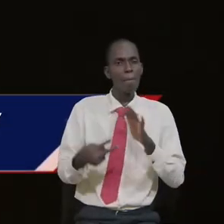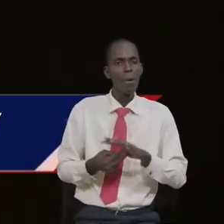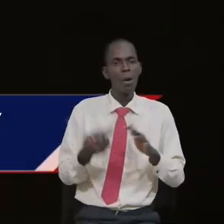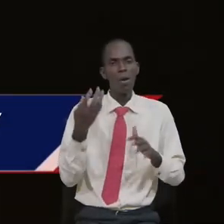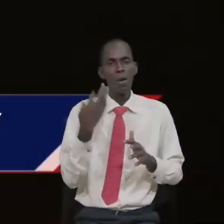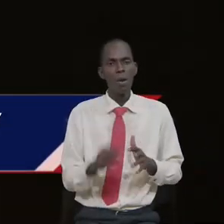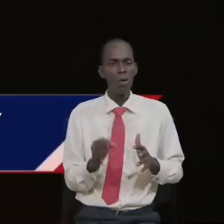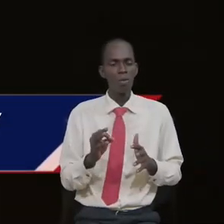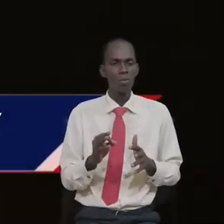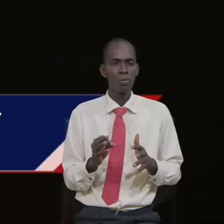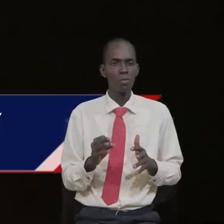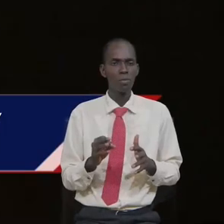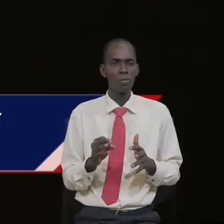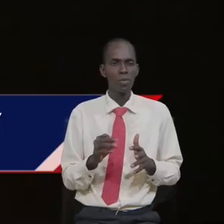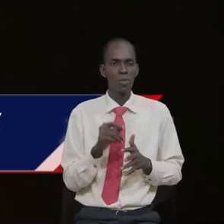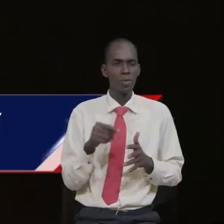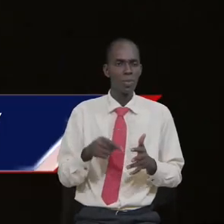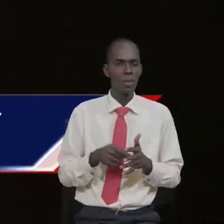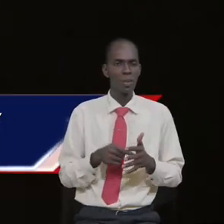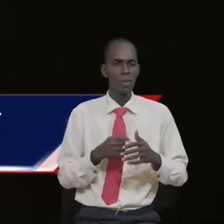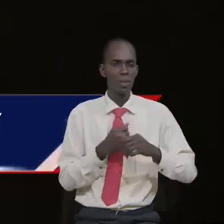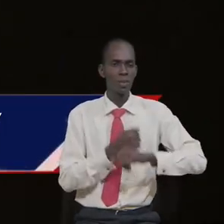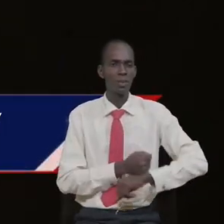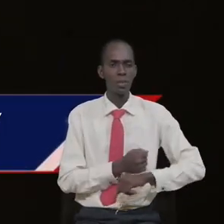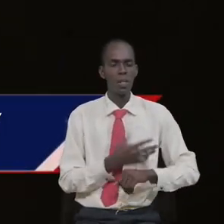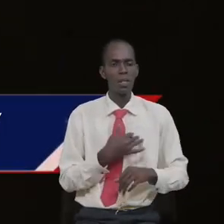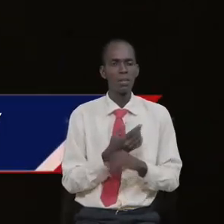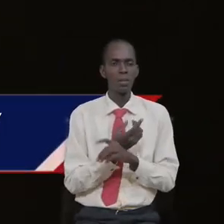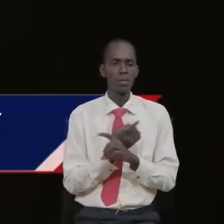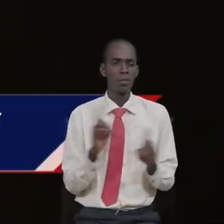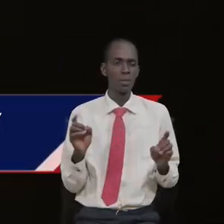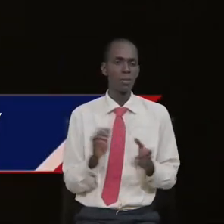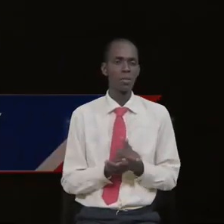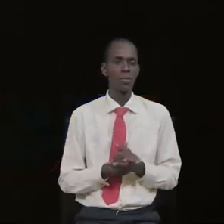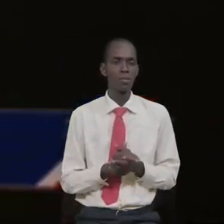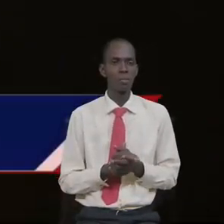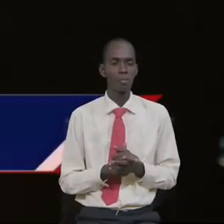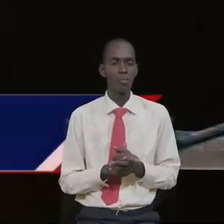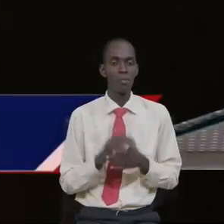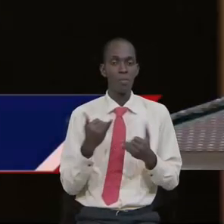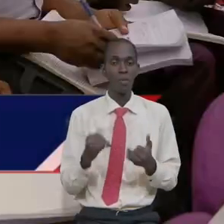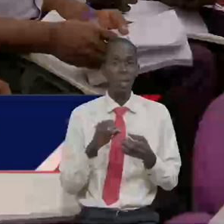l'objectif de la sécurité et de la délivrance de foi. Voyons la première partie ici,